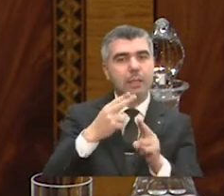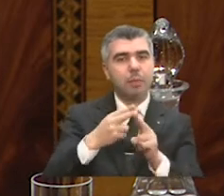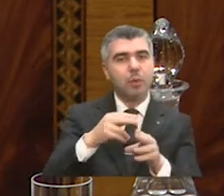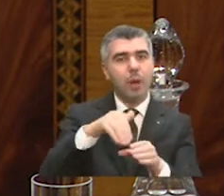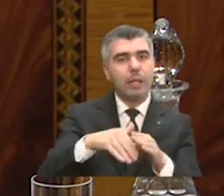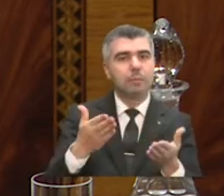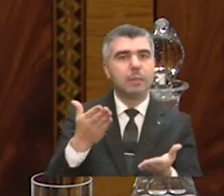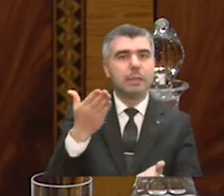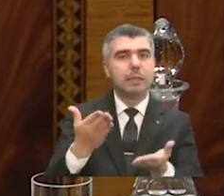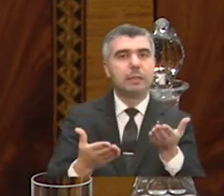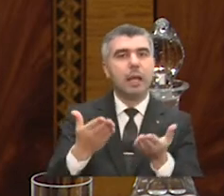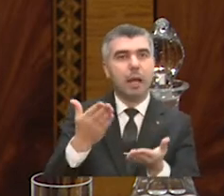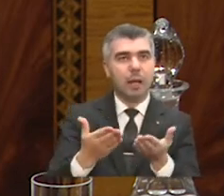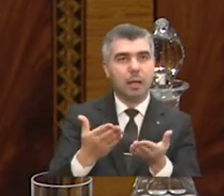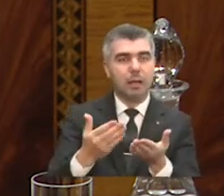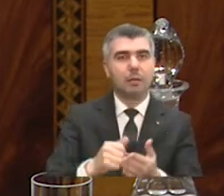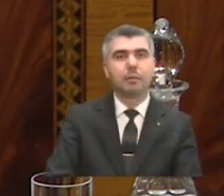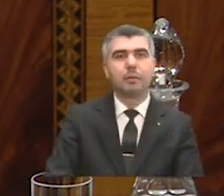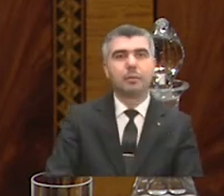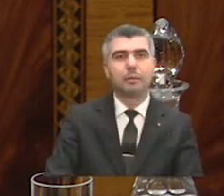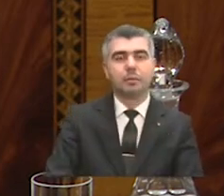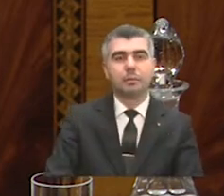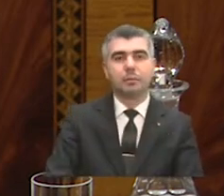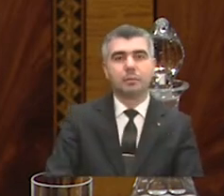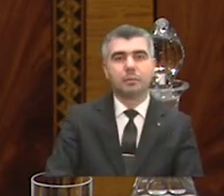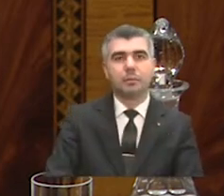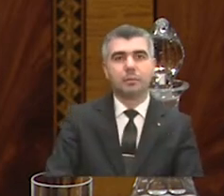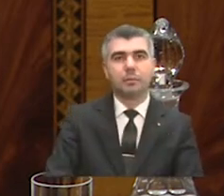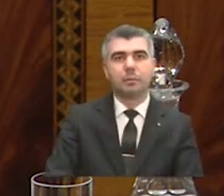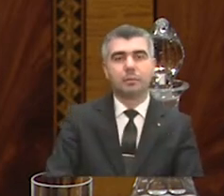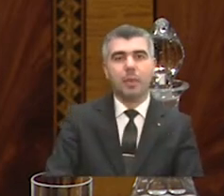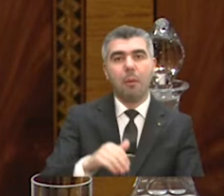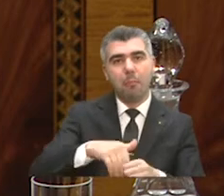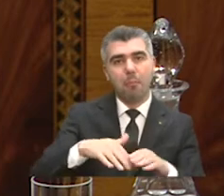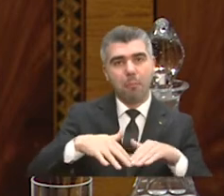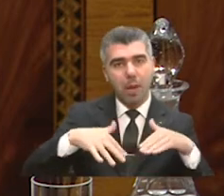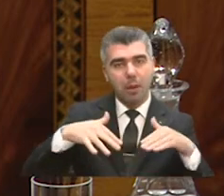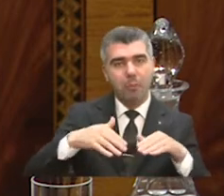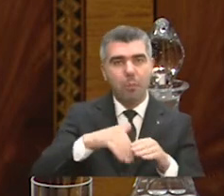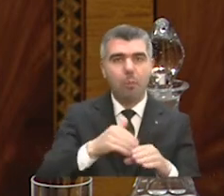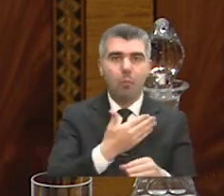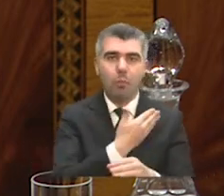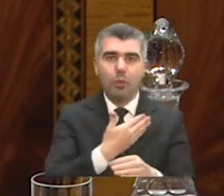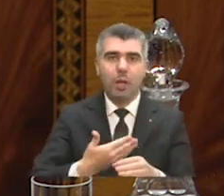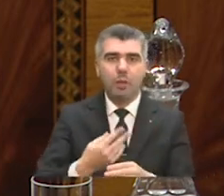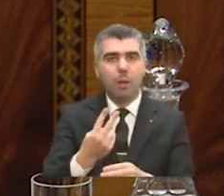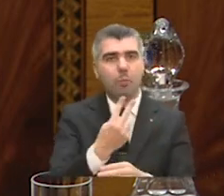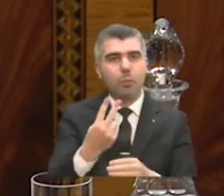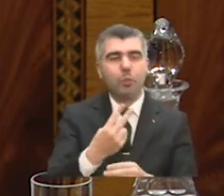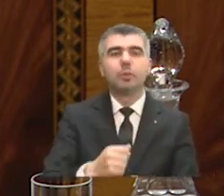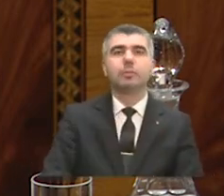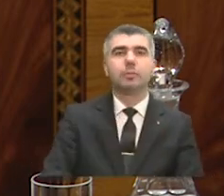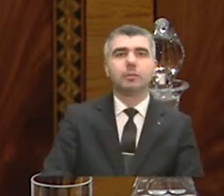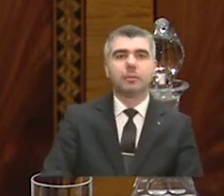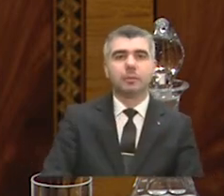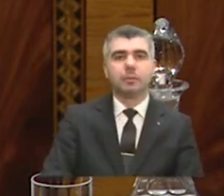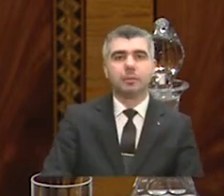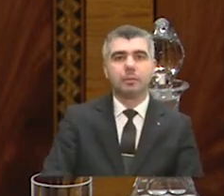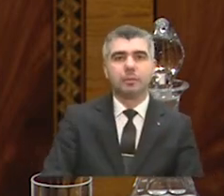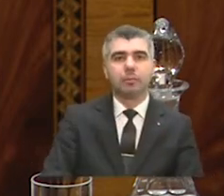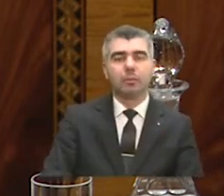l'immense plaisir au nom de mon groupe de prendre la parole